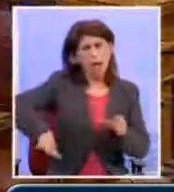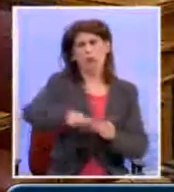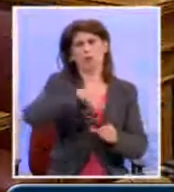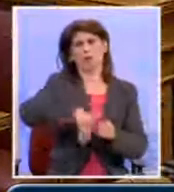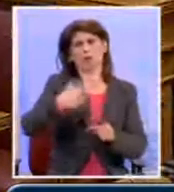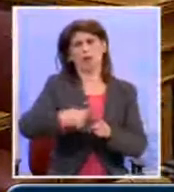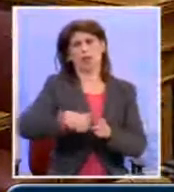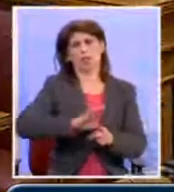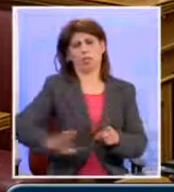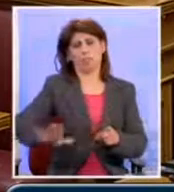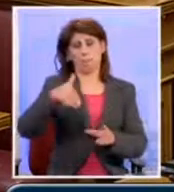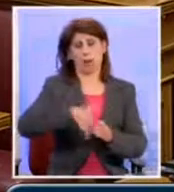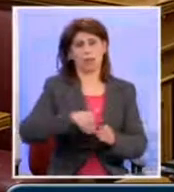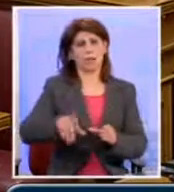αυτές